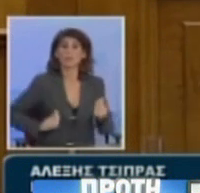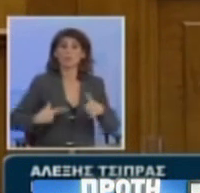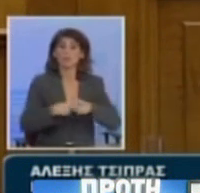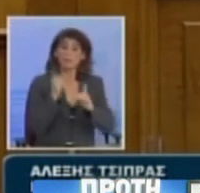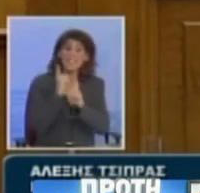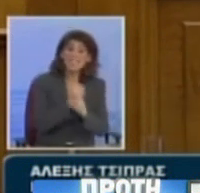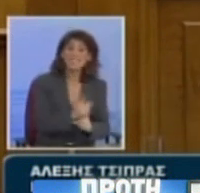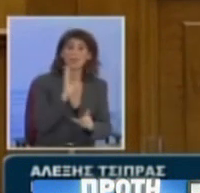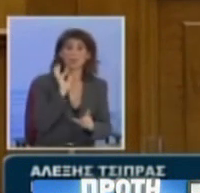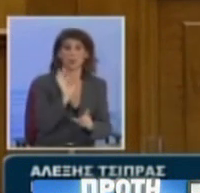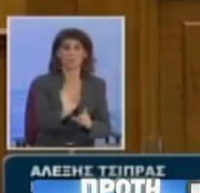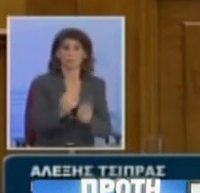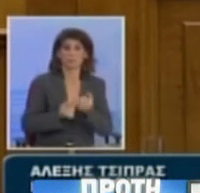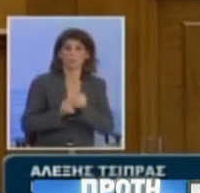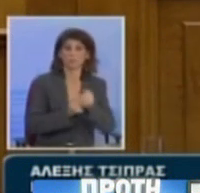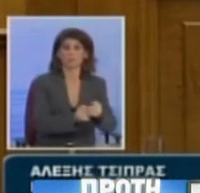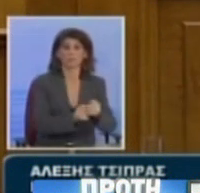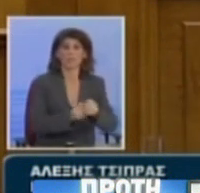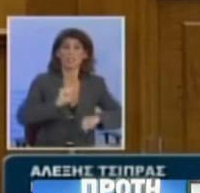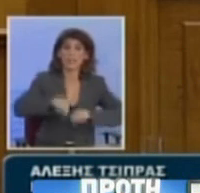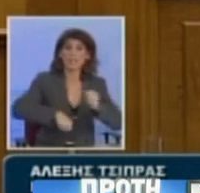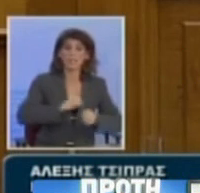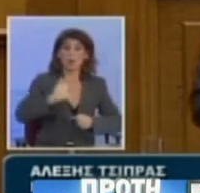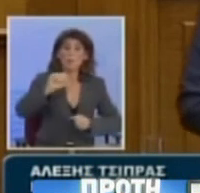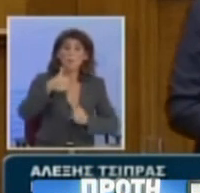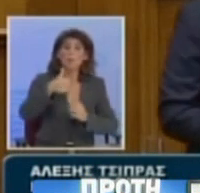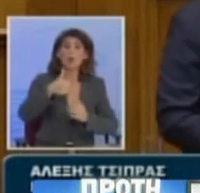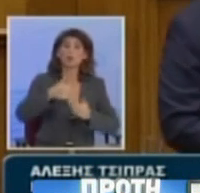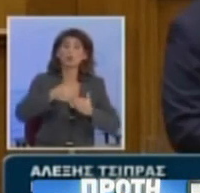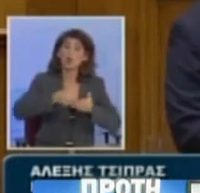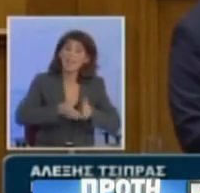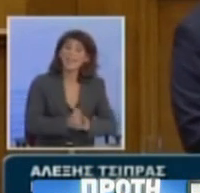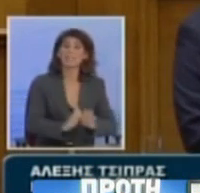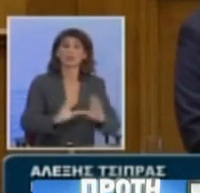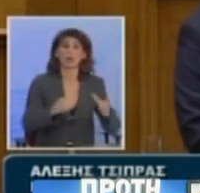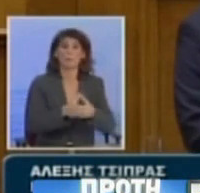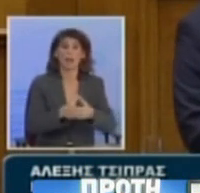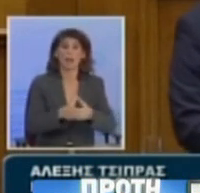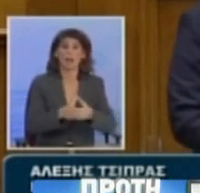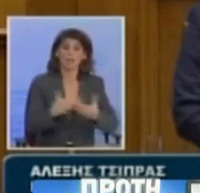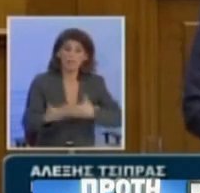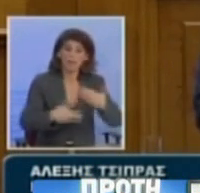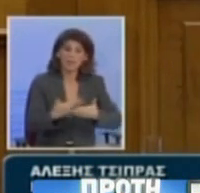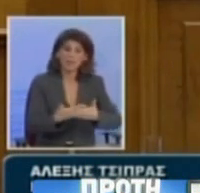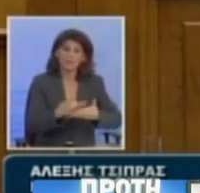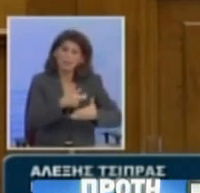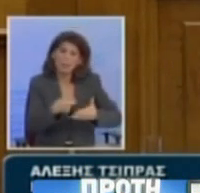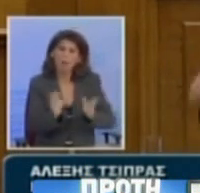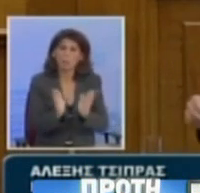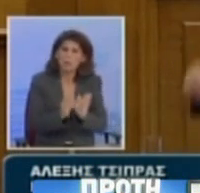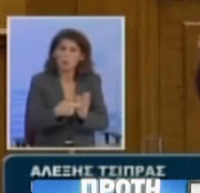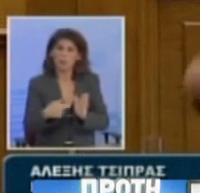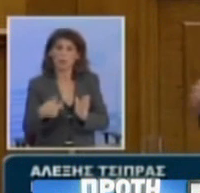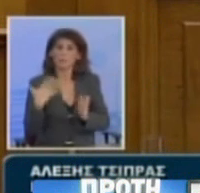ειδικού σκοπού για την ενίσχυση της δραστηριότητας στον πρωτογενή τομέα με τη διαδικασία των μικροπιστώσεων.